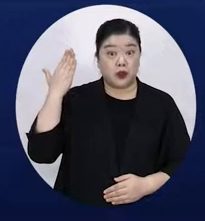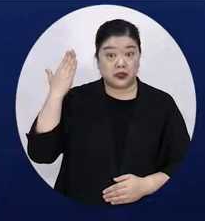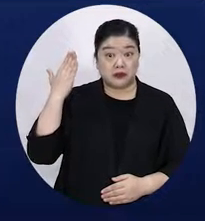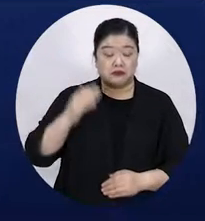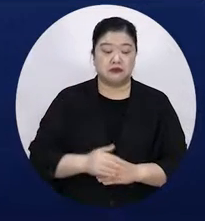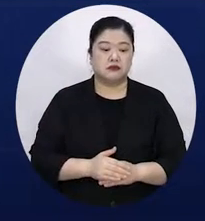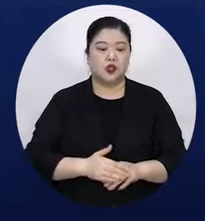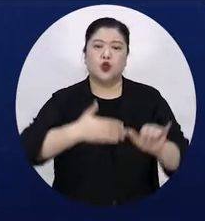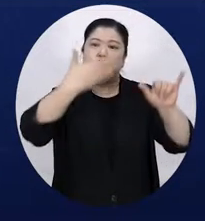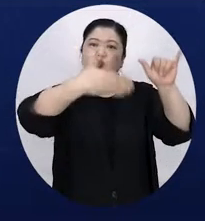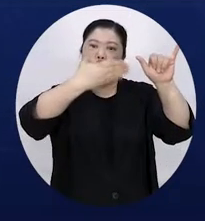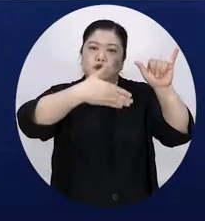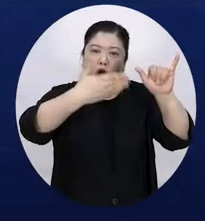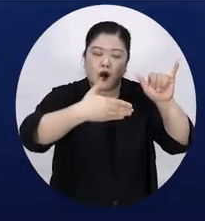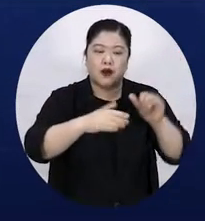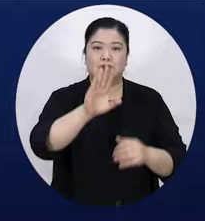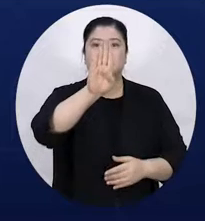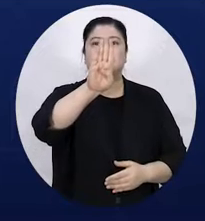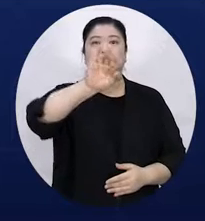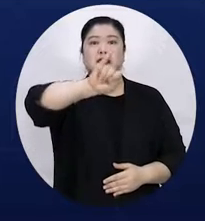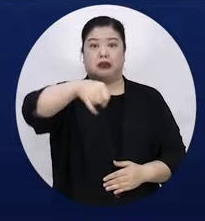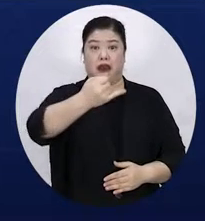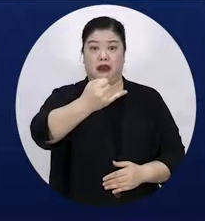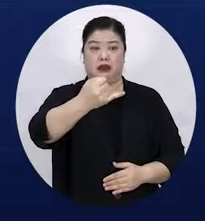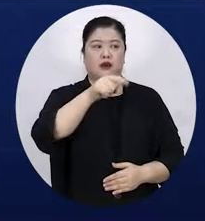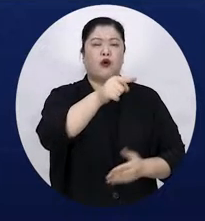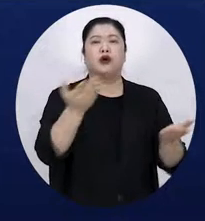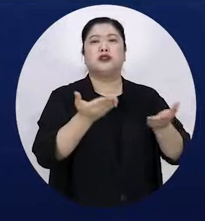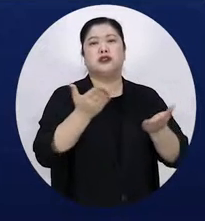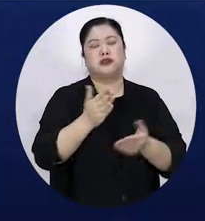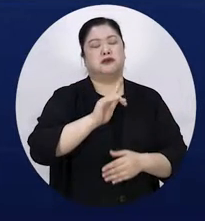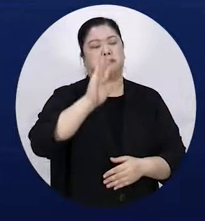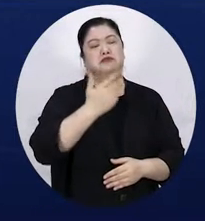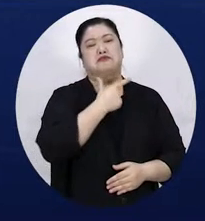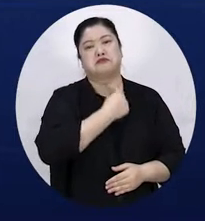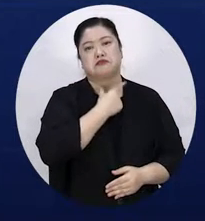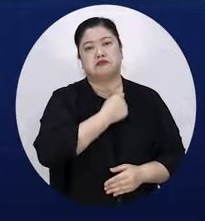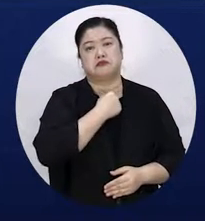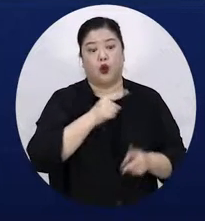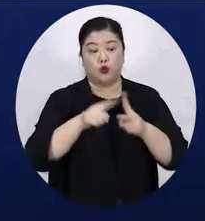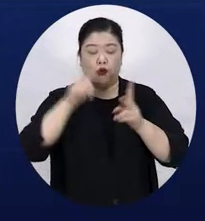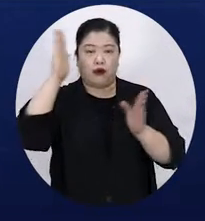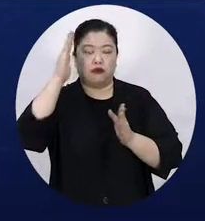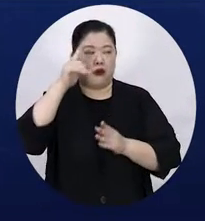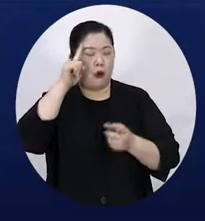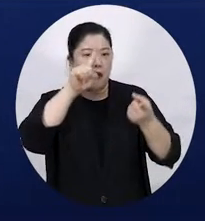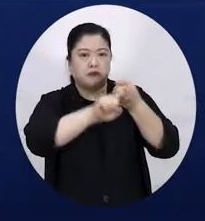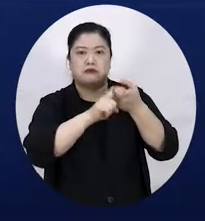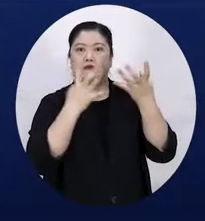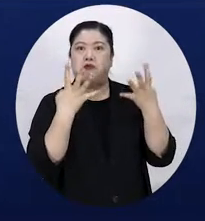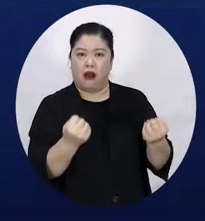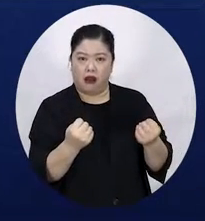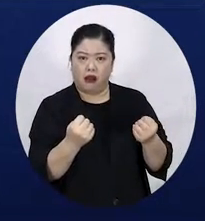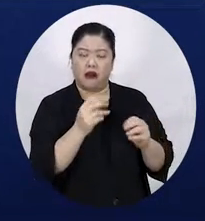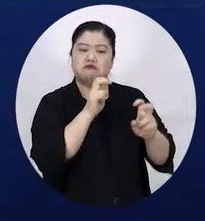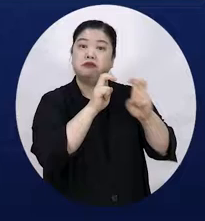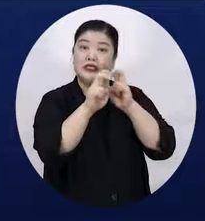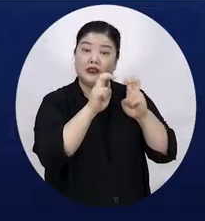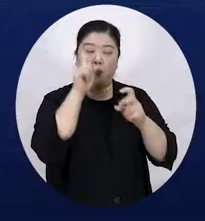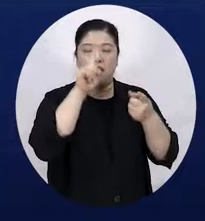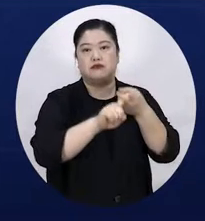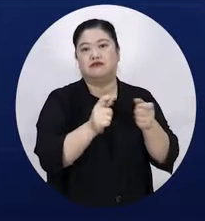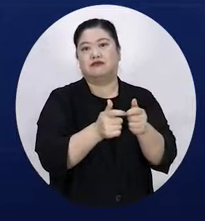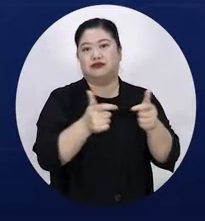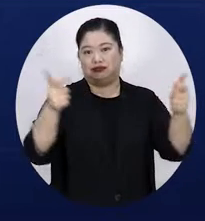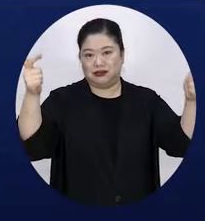들어 유튜버나 BJ 등 크리에이터가 초등학생 장래희망 상위권에 오를 만큼 개인 미디어에 대한 사회적